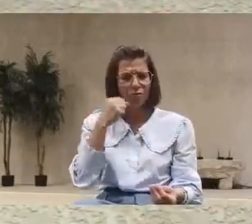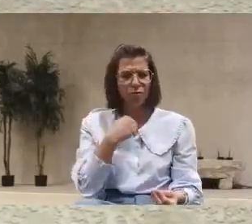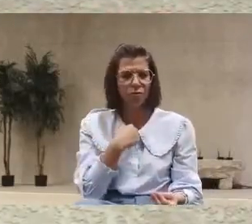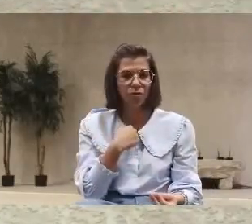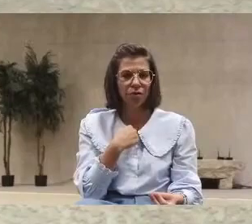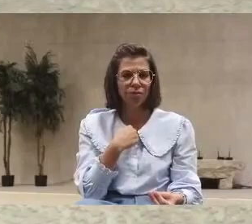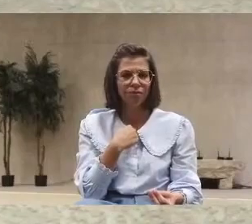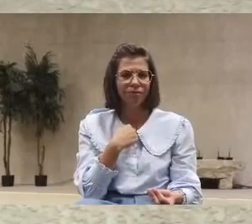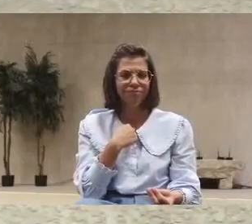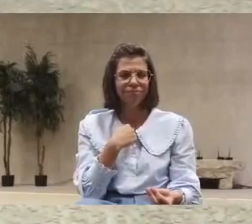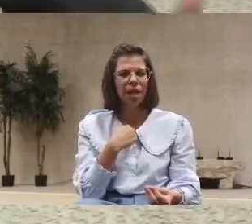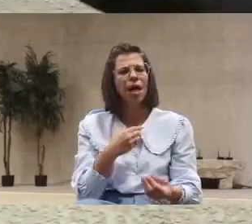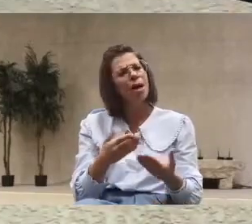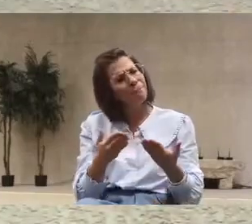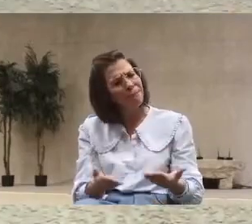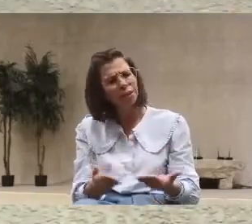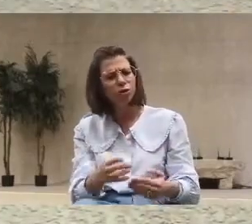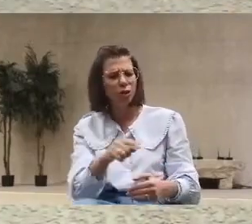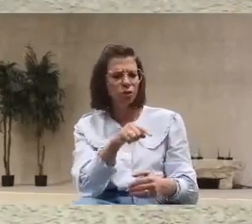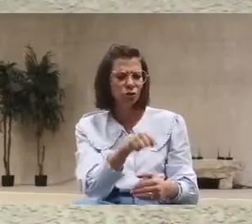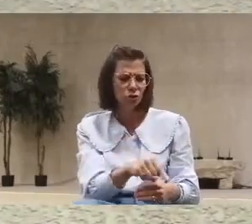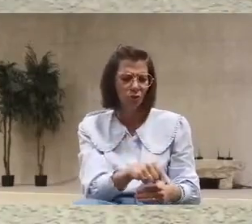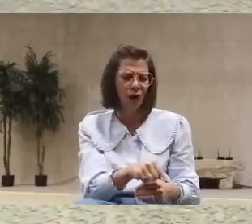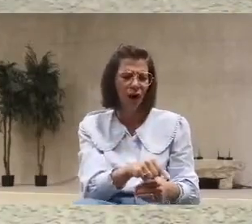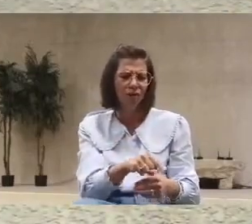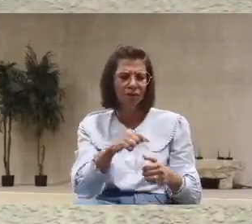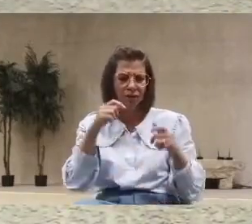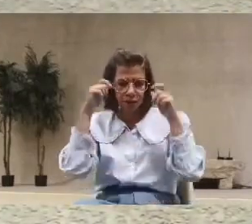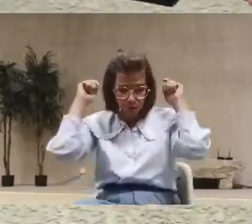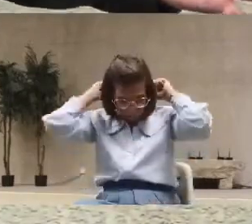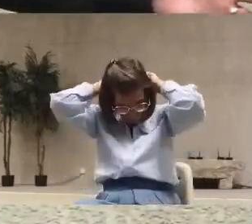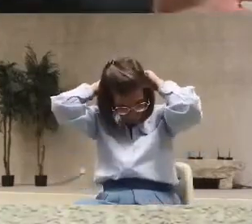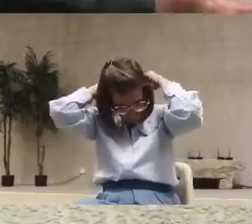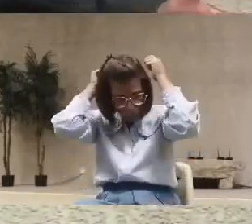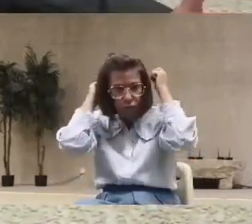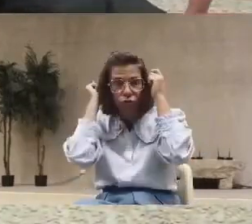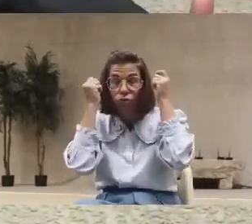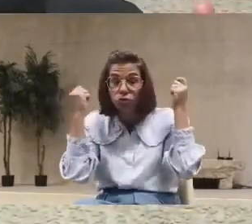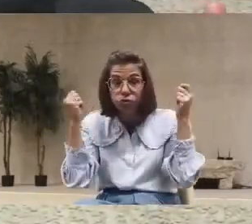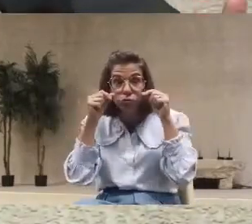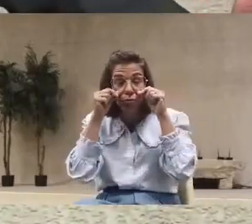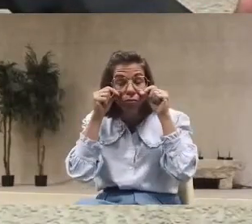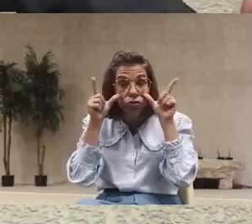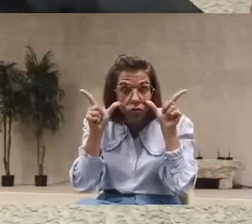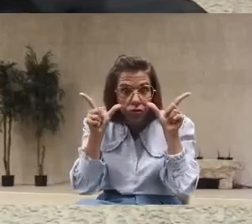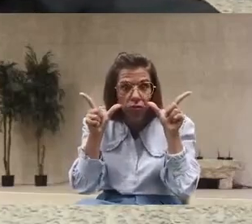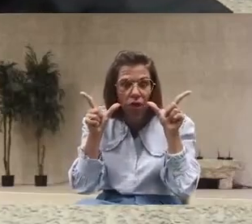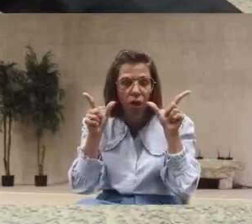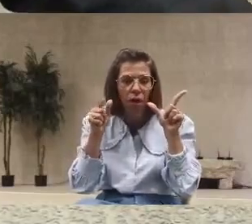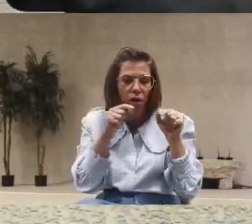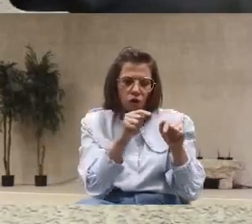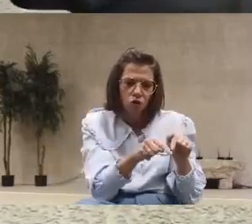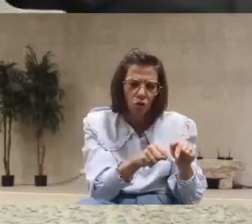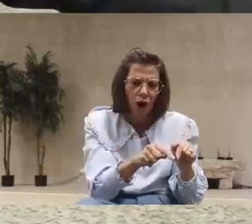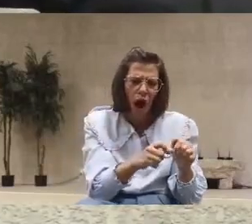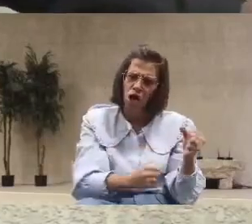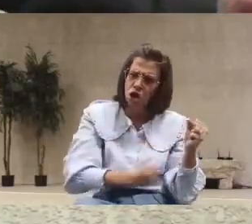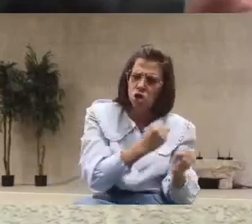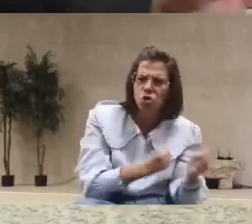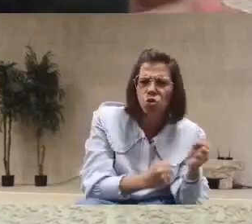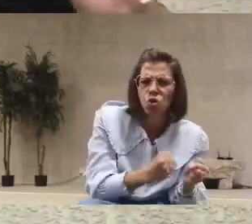'ai été libéré parce que face à la mort face à ce qu'il y avait de plus de plus